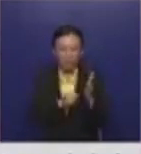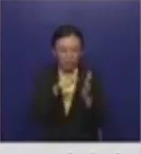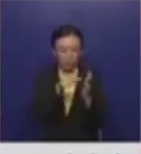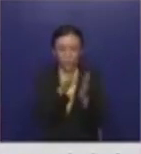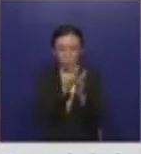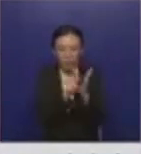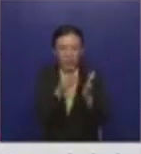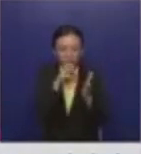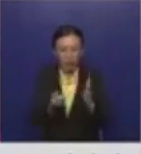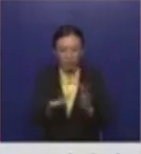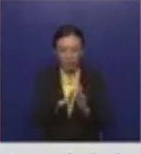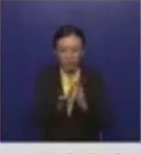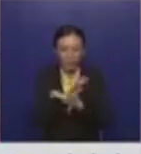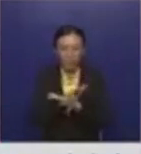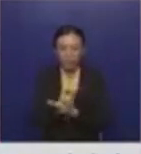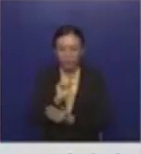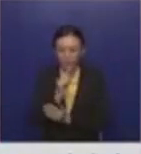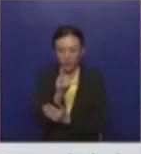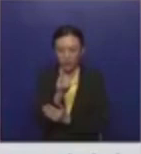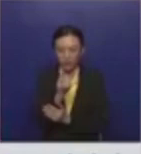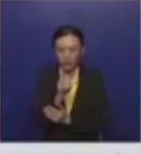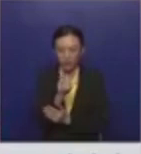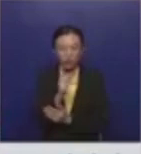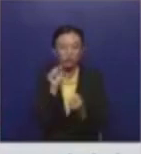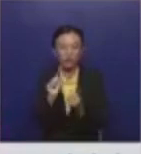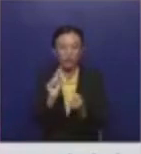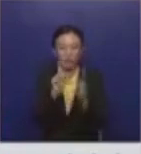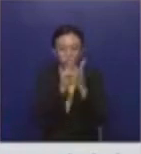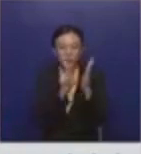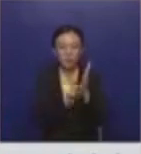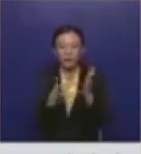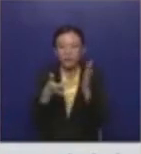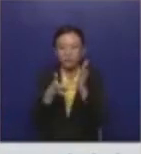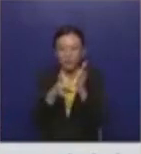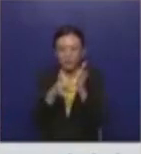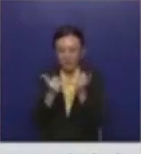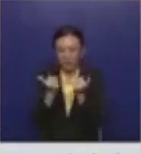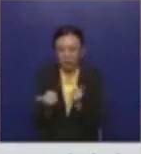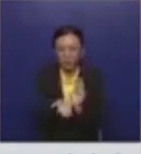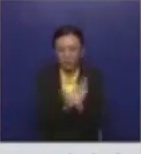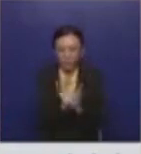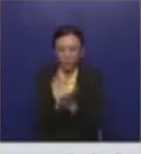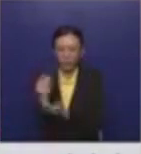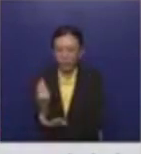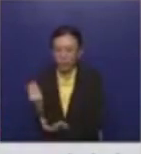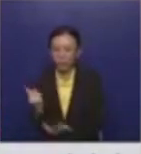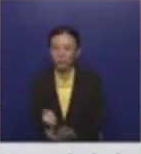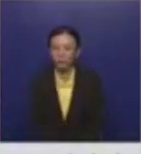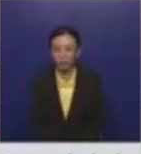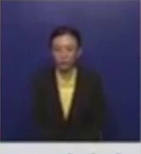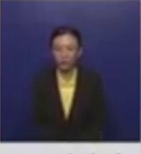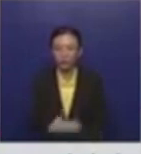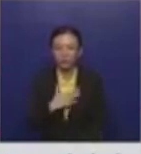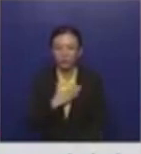ะครับโดยเฉพาะกฎหมายที่ล้าหลังต่อเทคโนโลยีที่เปลี่ยนแปลงอย่างรวดเร็วผมเ